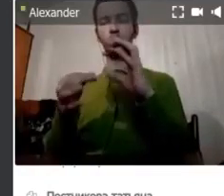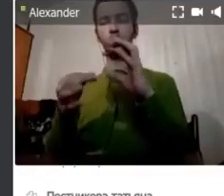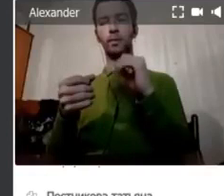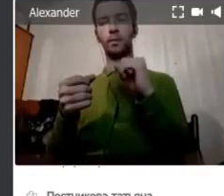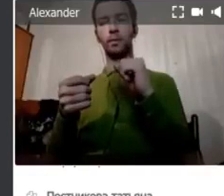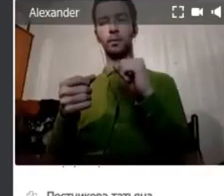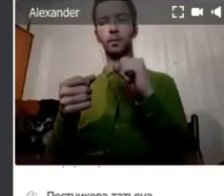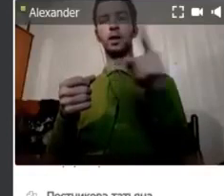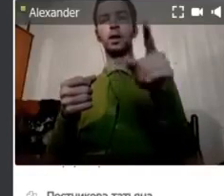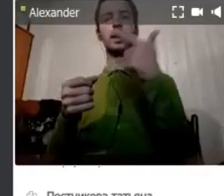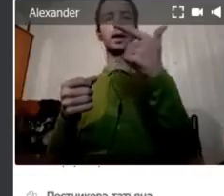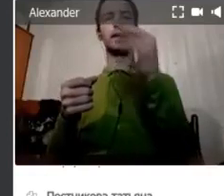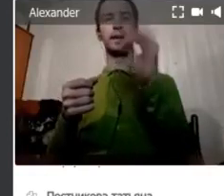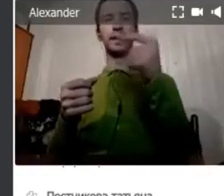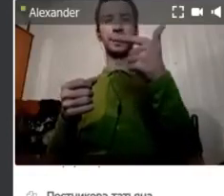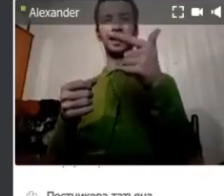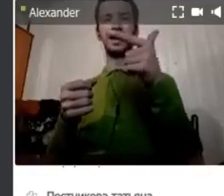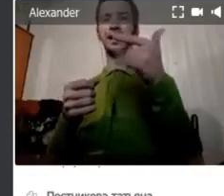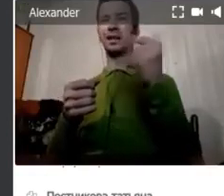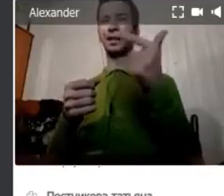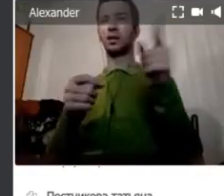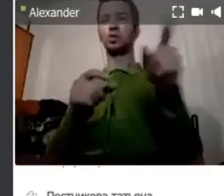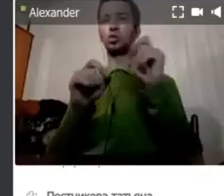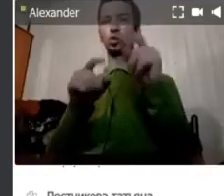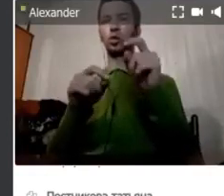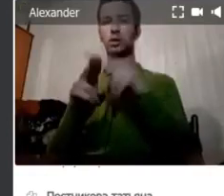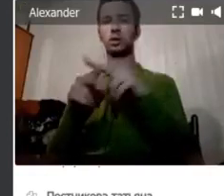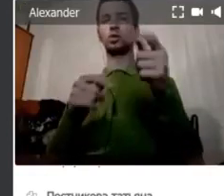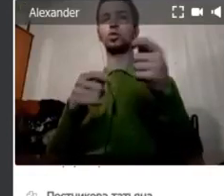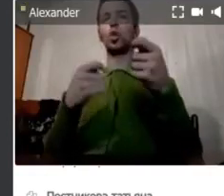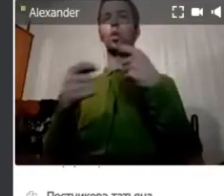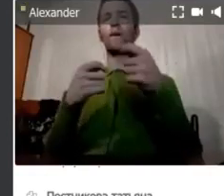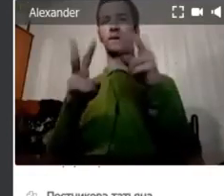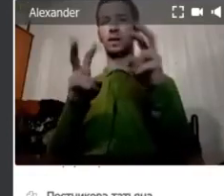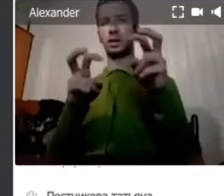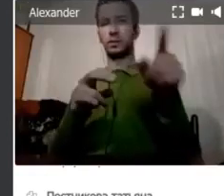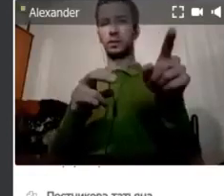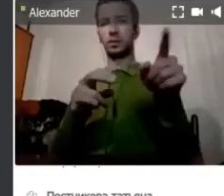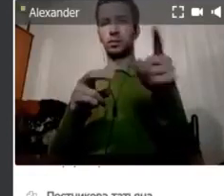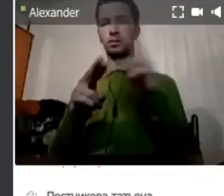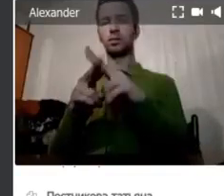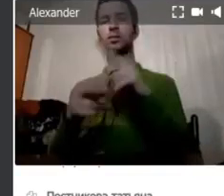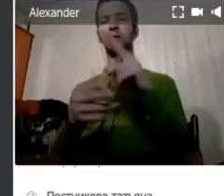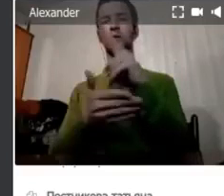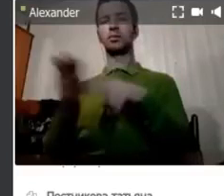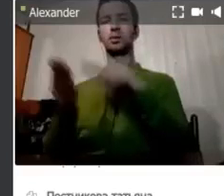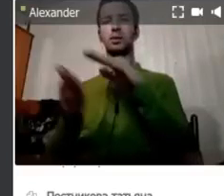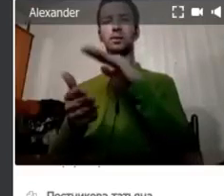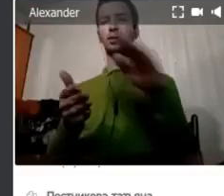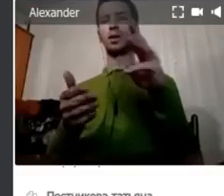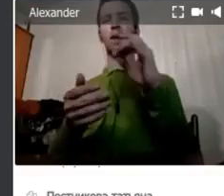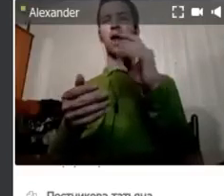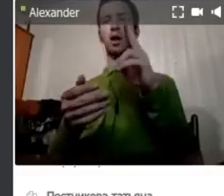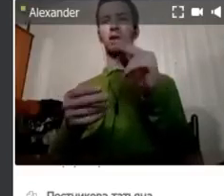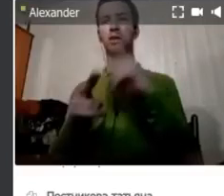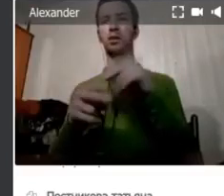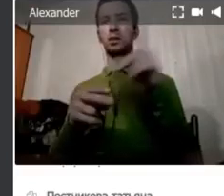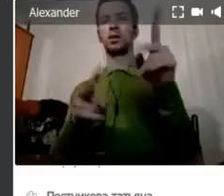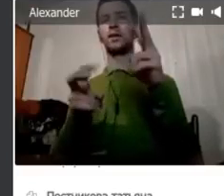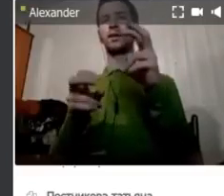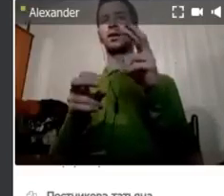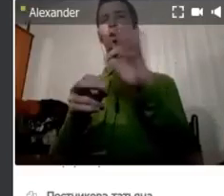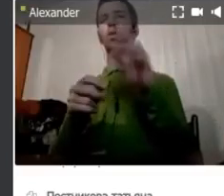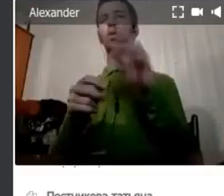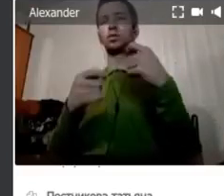объединяет, скажем так, несколько компаний, которые работают на одну цель. То есть это торговля золотом плюс ценные